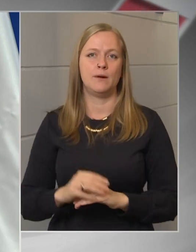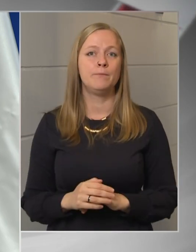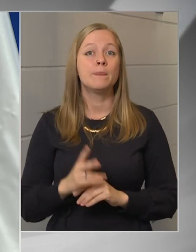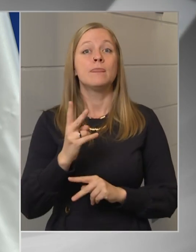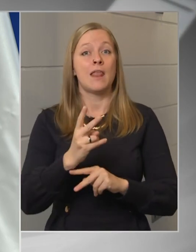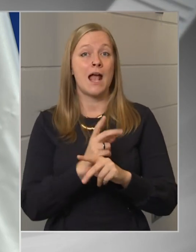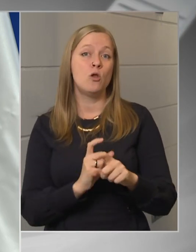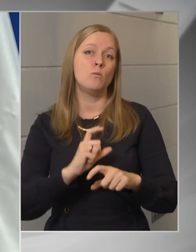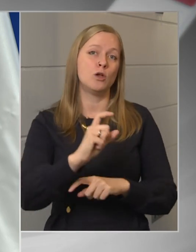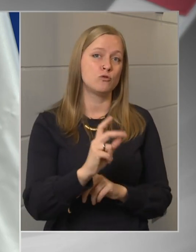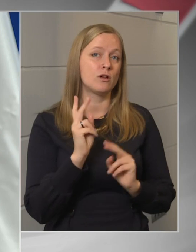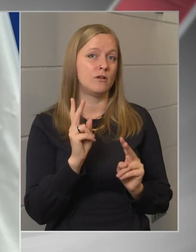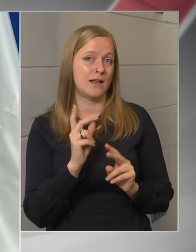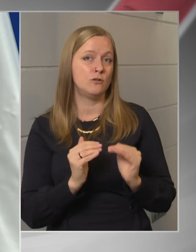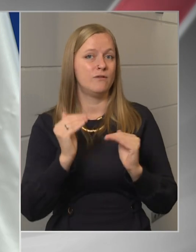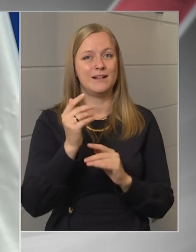Államadóságot növelhet, de hiányt nem.